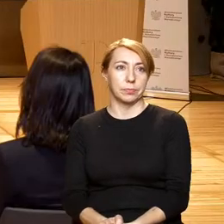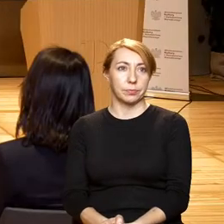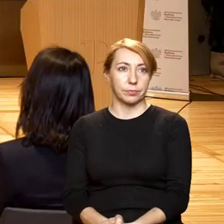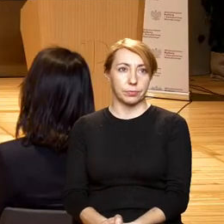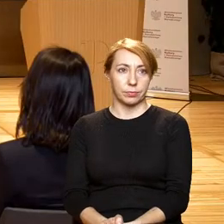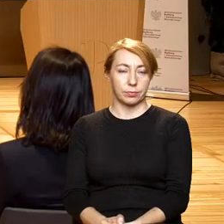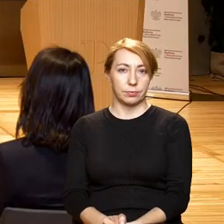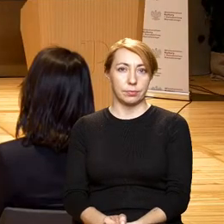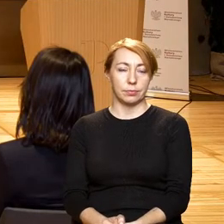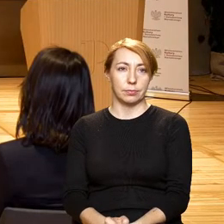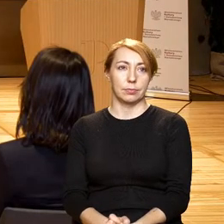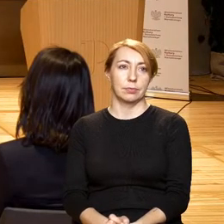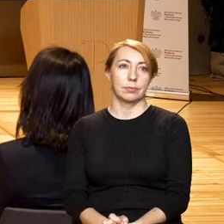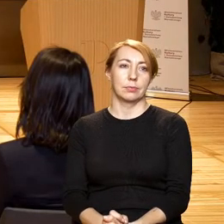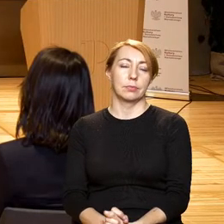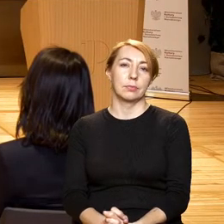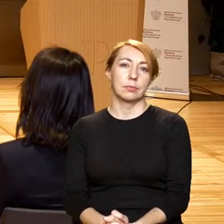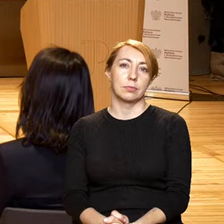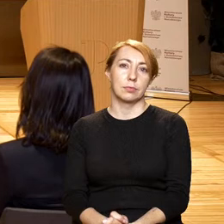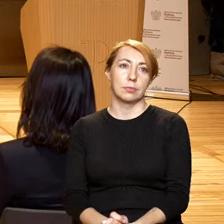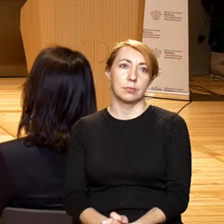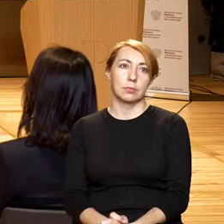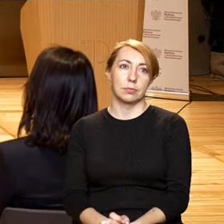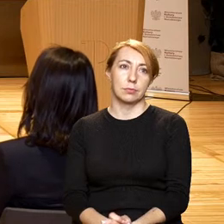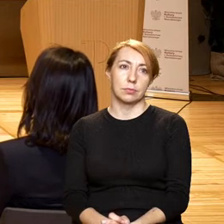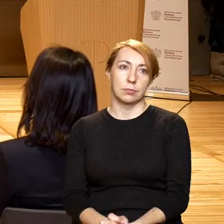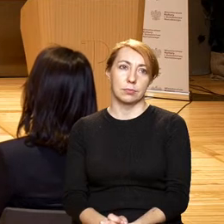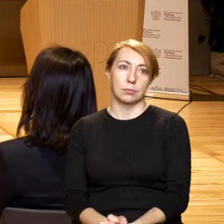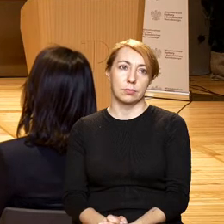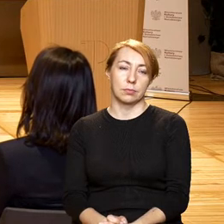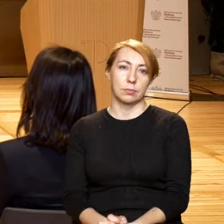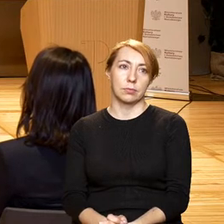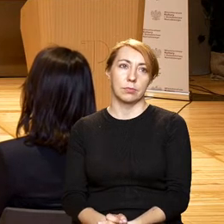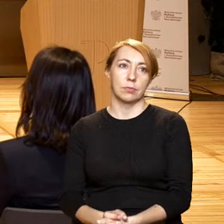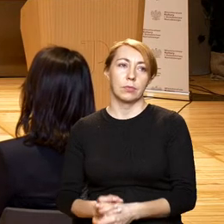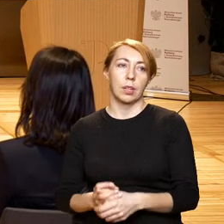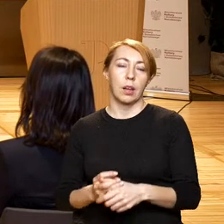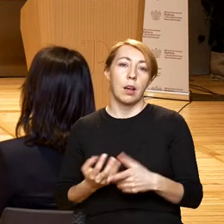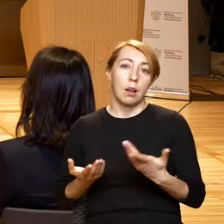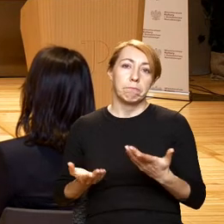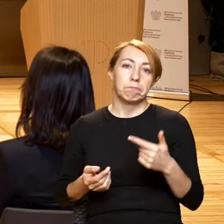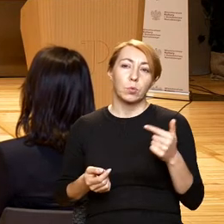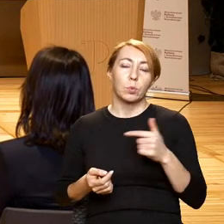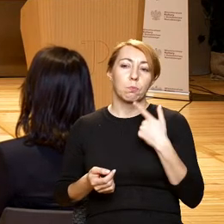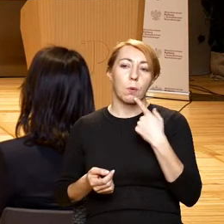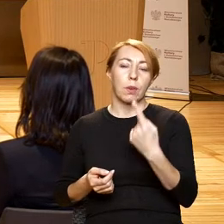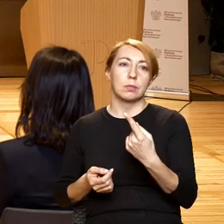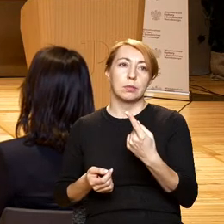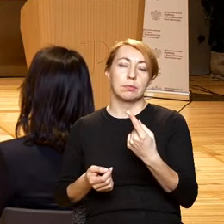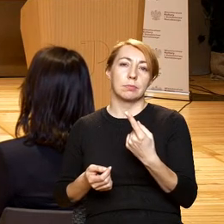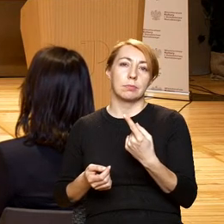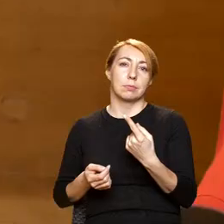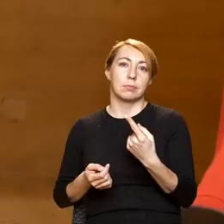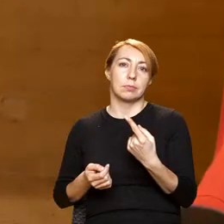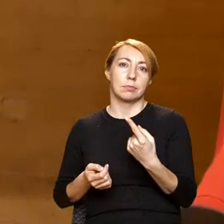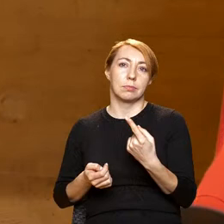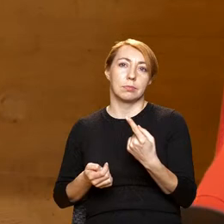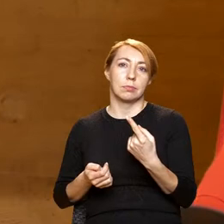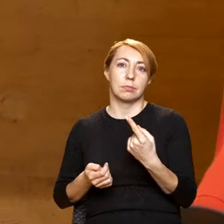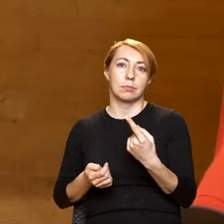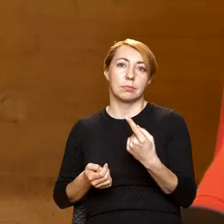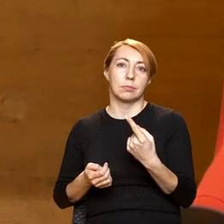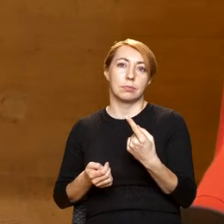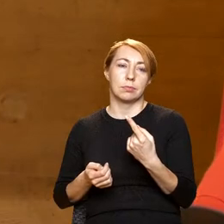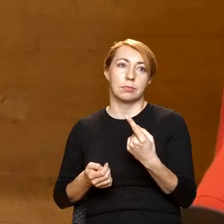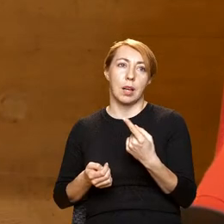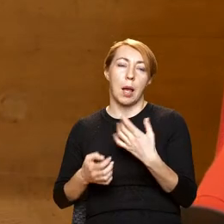Panie profesorze. Chyba trzeba powiedzieć tak, że pani profesor jest